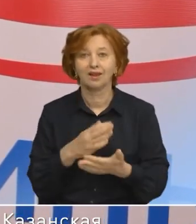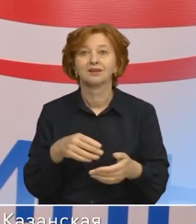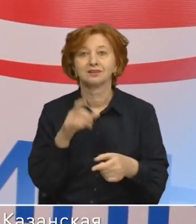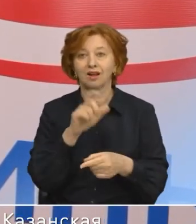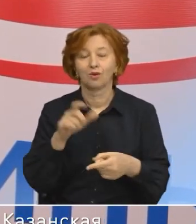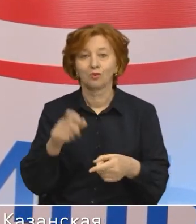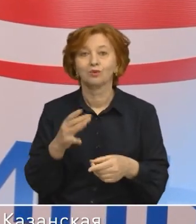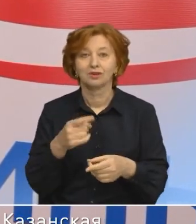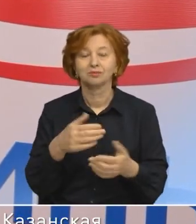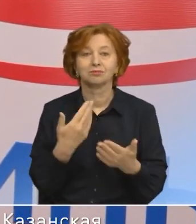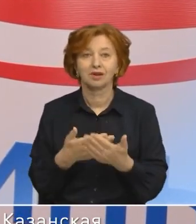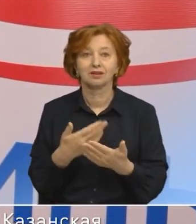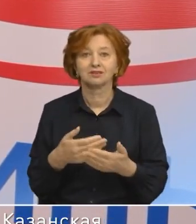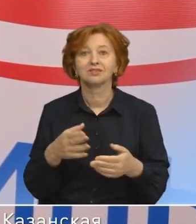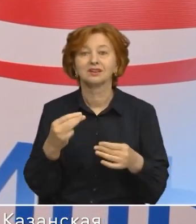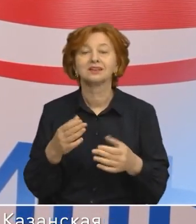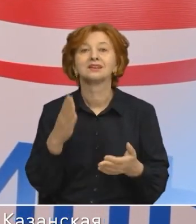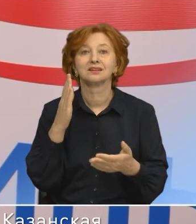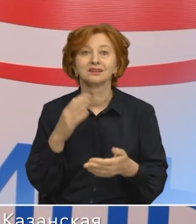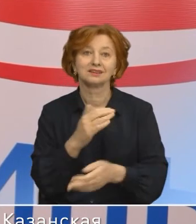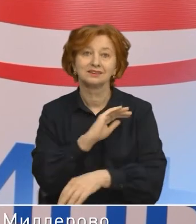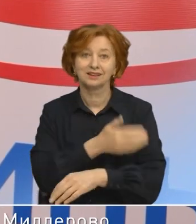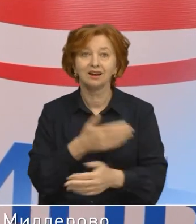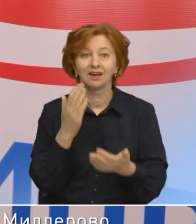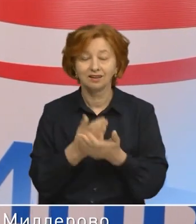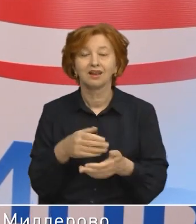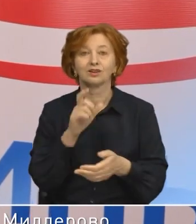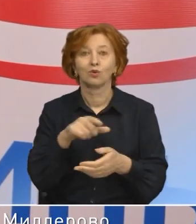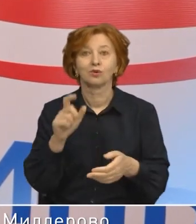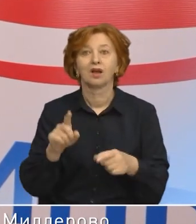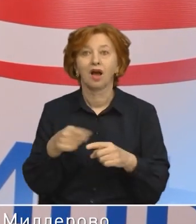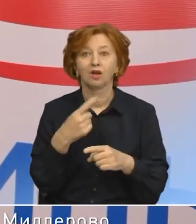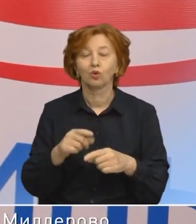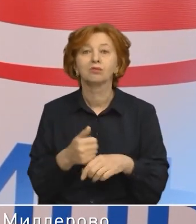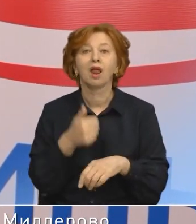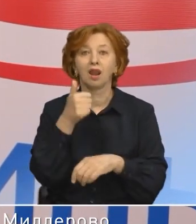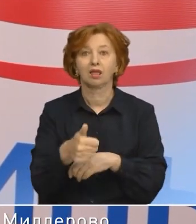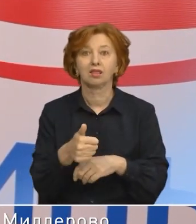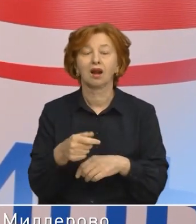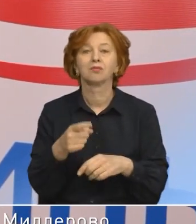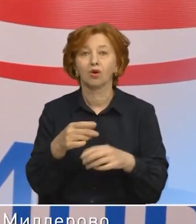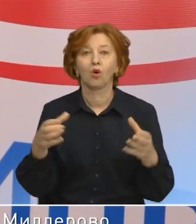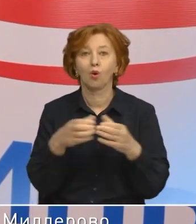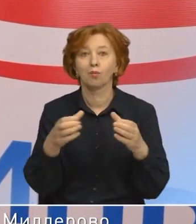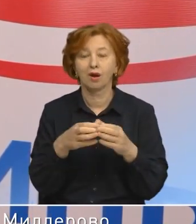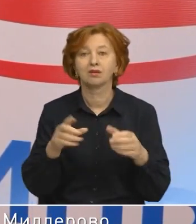нигде абсолютного победителя сейчас. Есть сильные люди, которые ведут, лидерами кампании есть, а есть люди, которые пытаются догонять.